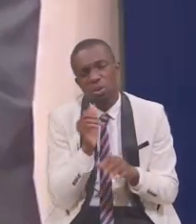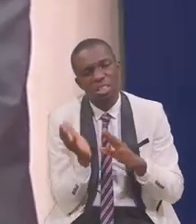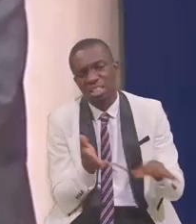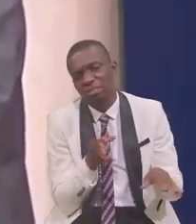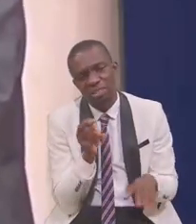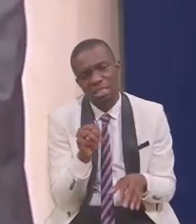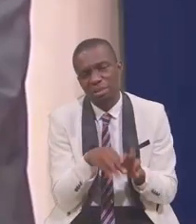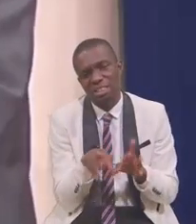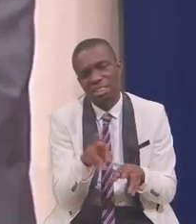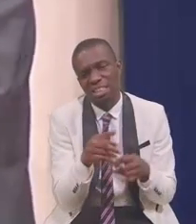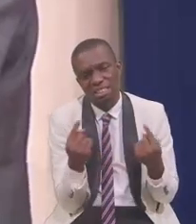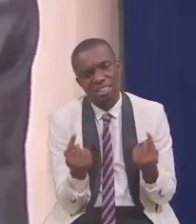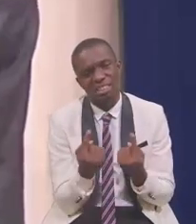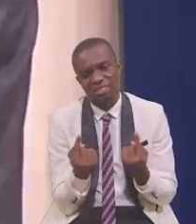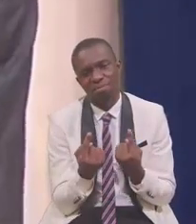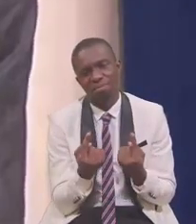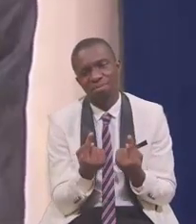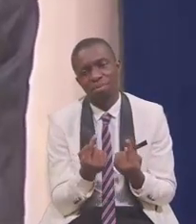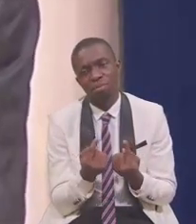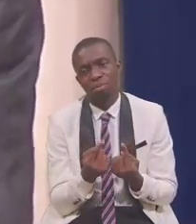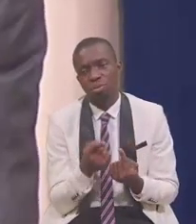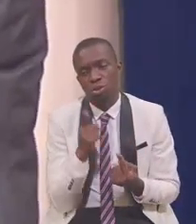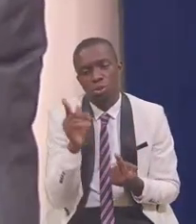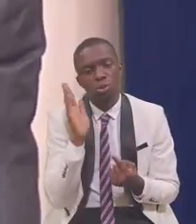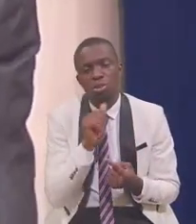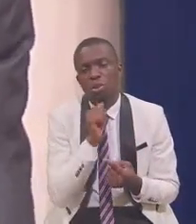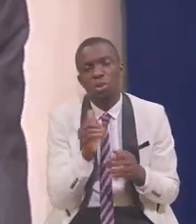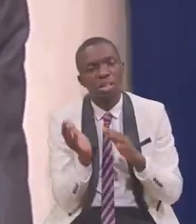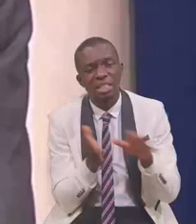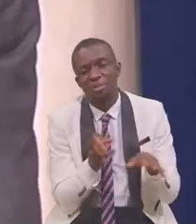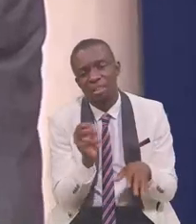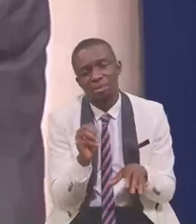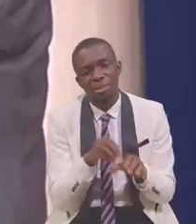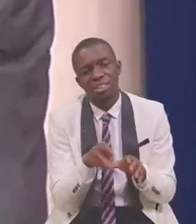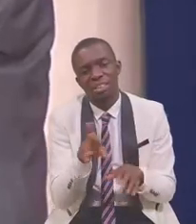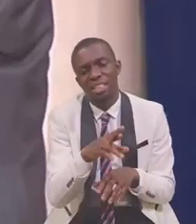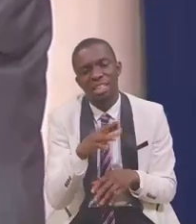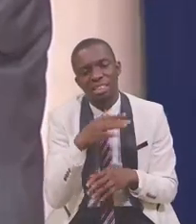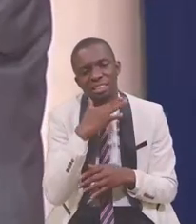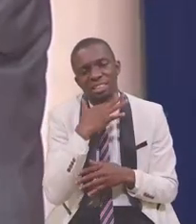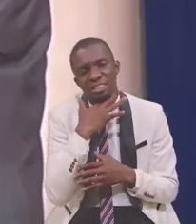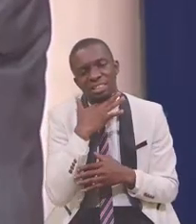les laisser dans leur péché. N'allons pas les laisser dans leur suie, dans leur